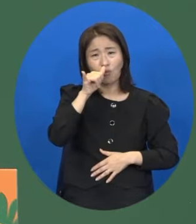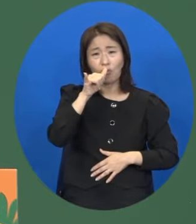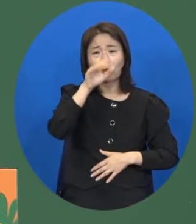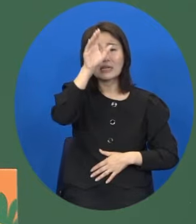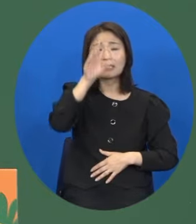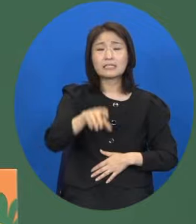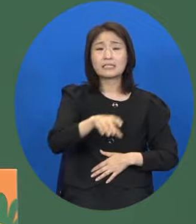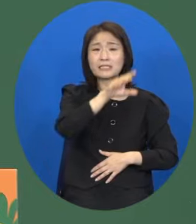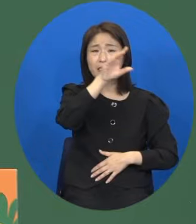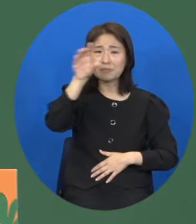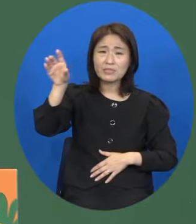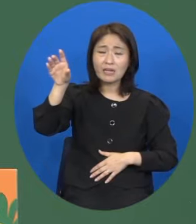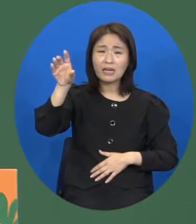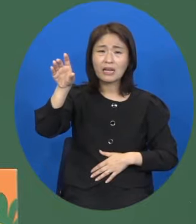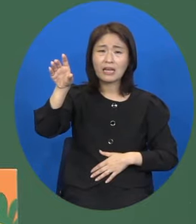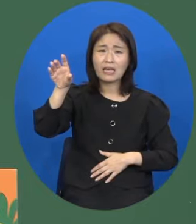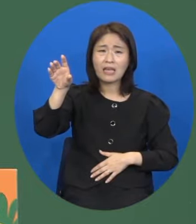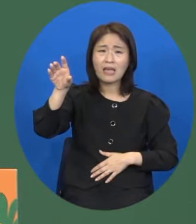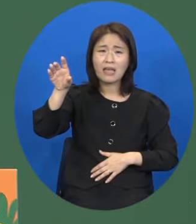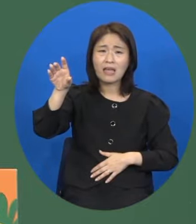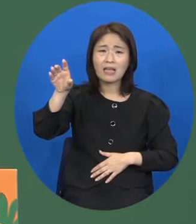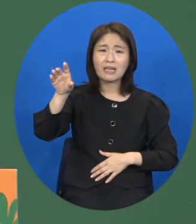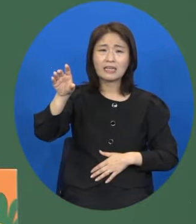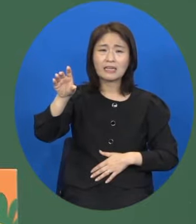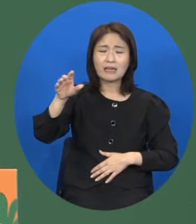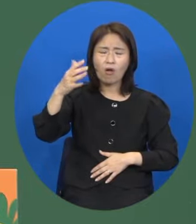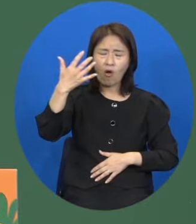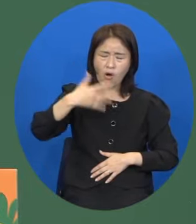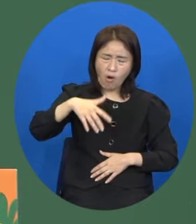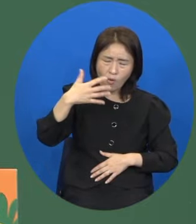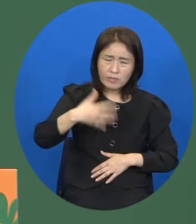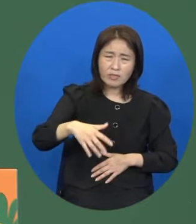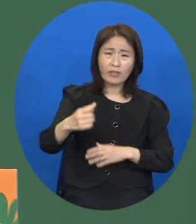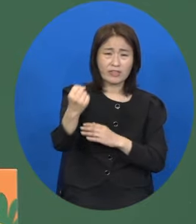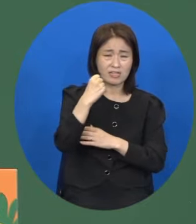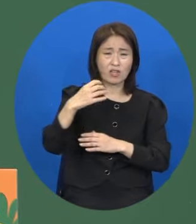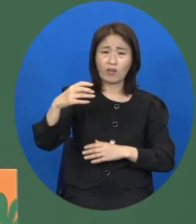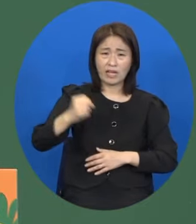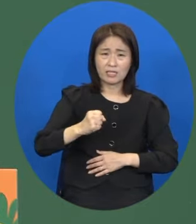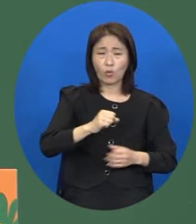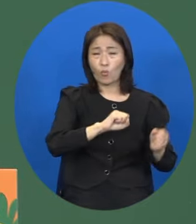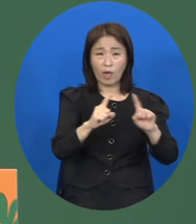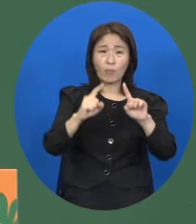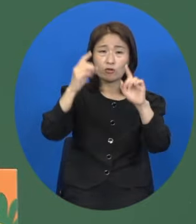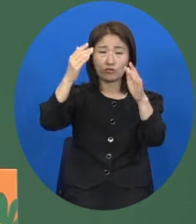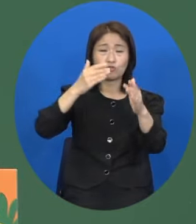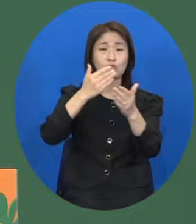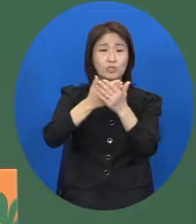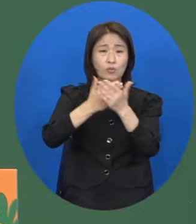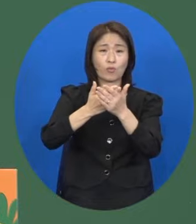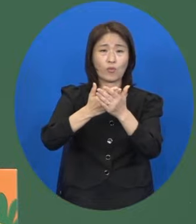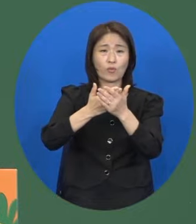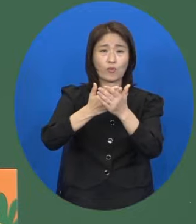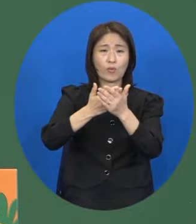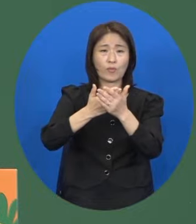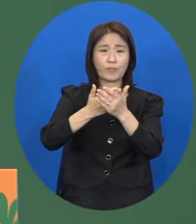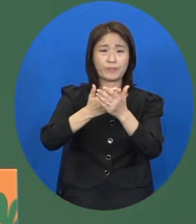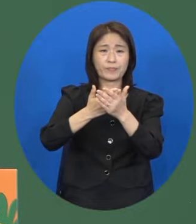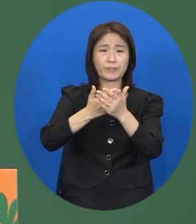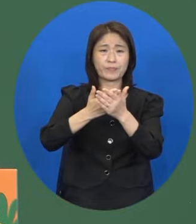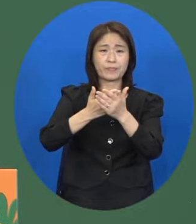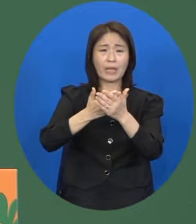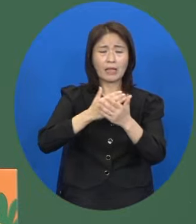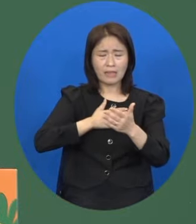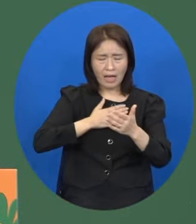십자가의 이상한 능력으로 회복시켜 주시고 그래서 나도 회복하는 사람으로 자라날 수 있도록